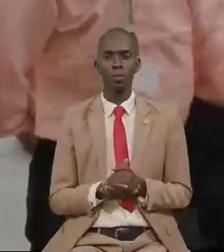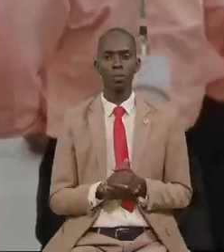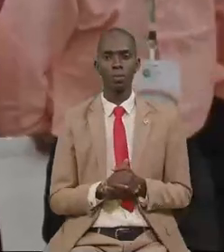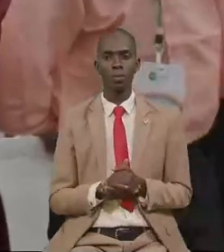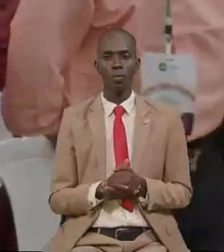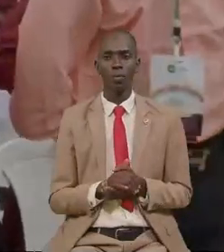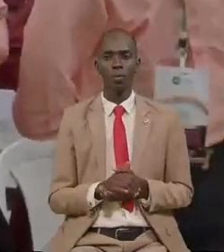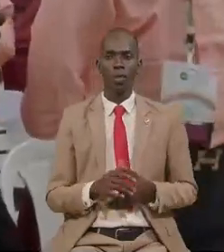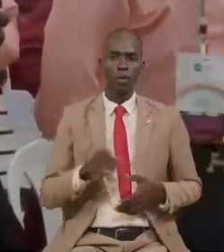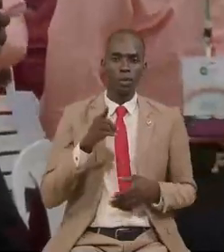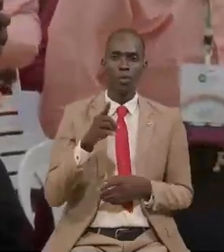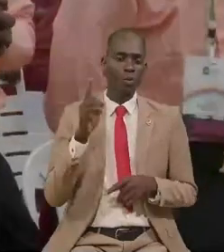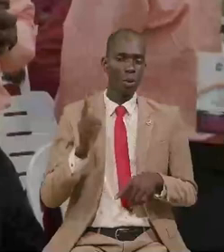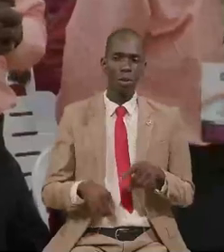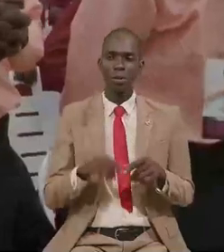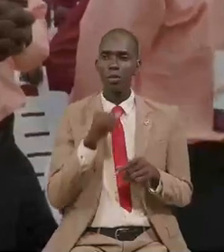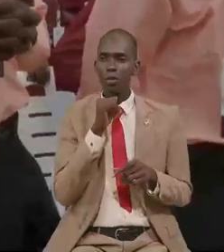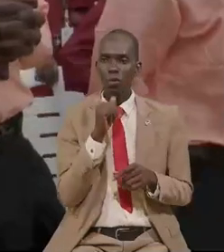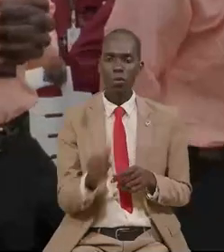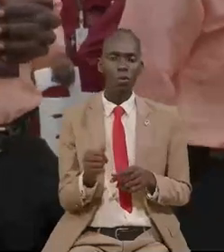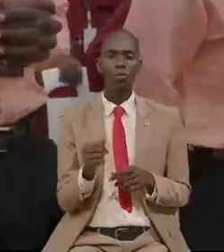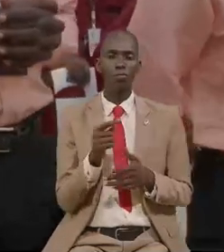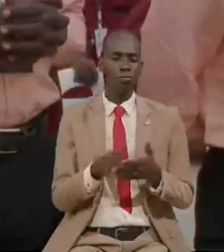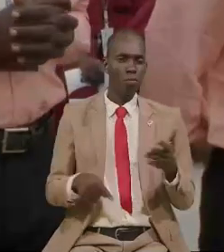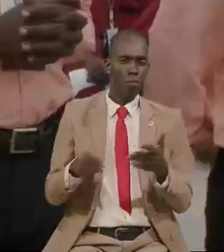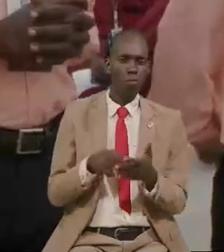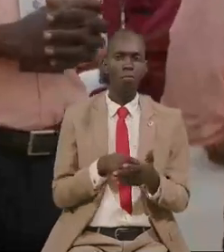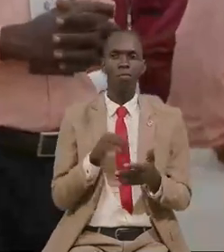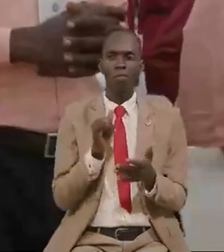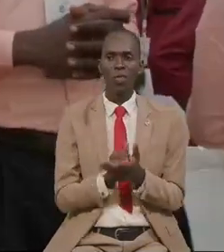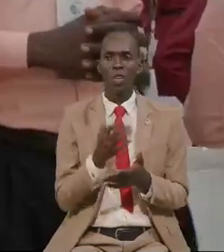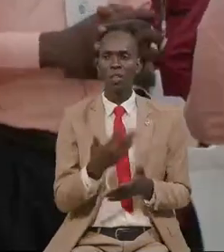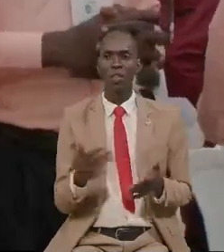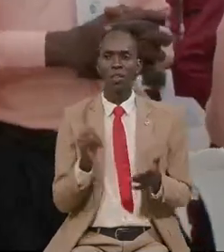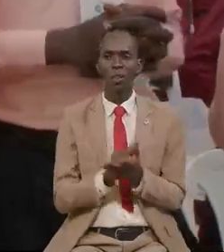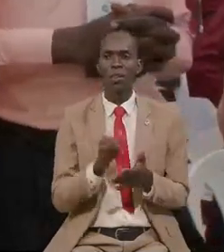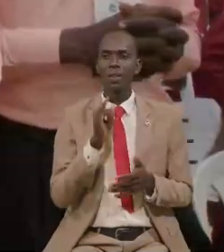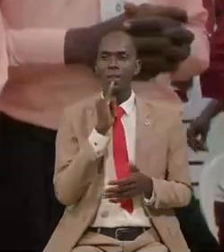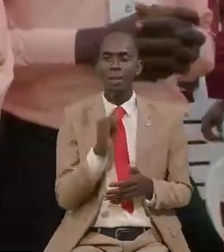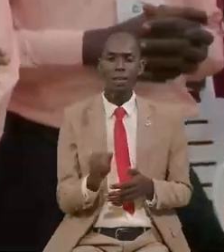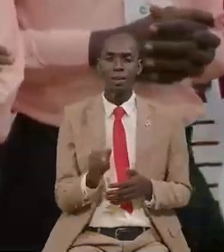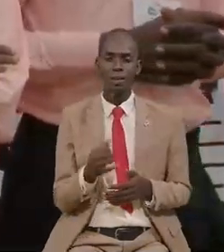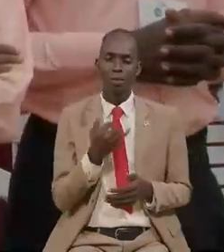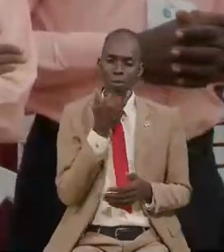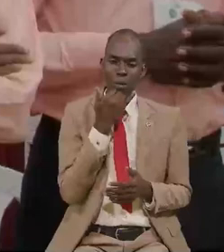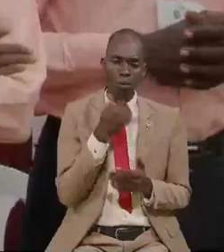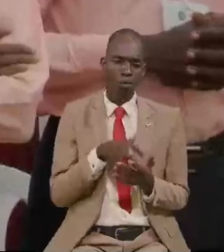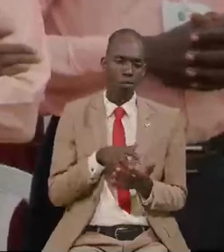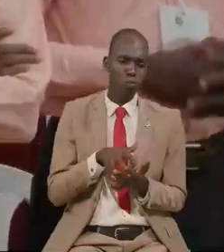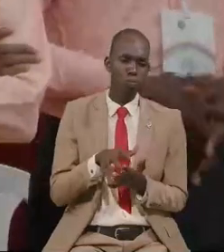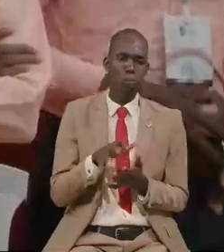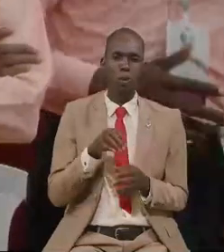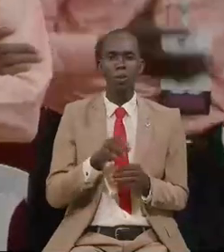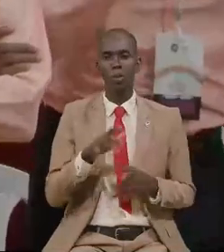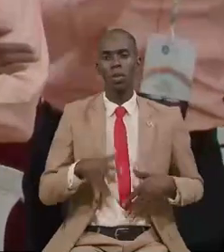Tu ne peux pas rectifier la chose qui est tordue dans ta vie.